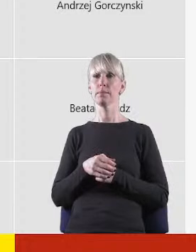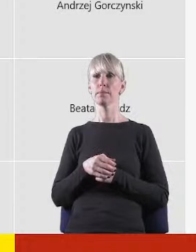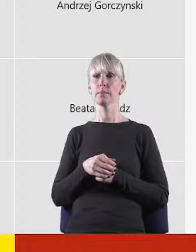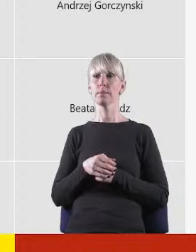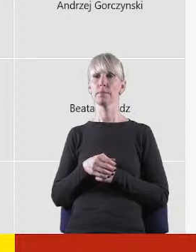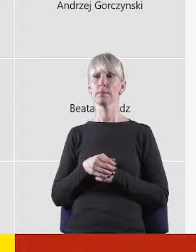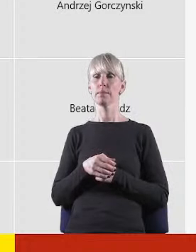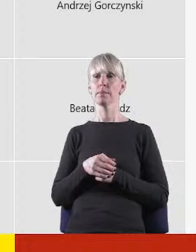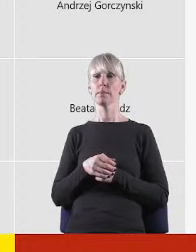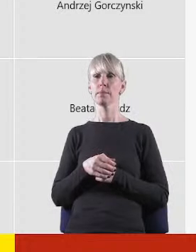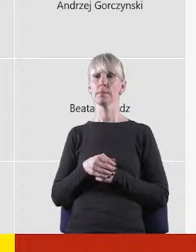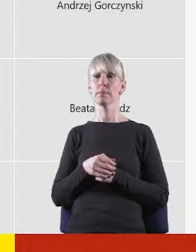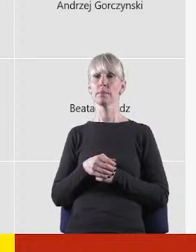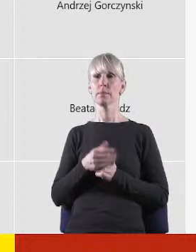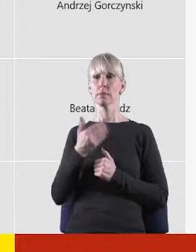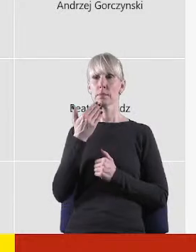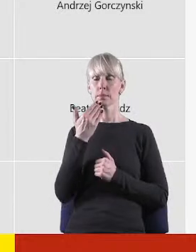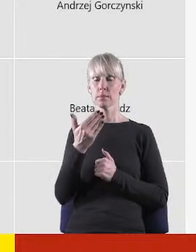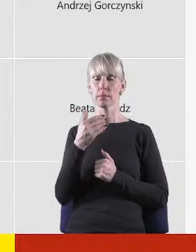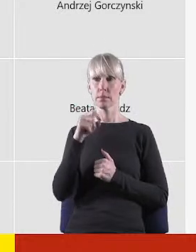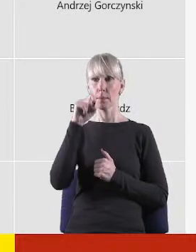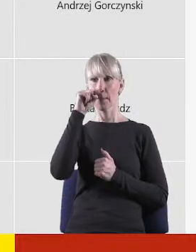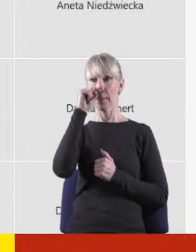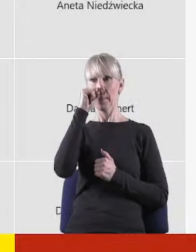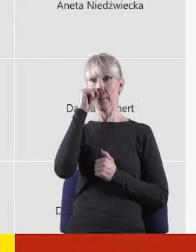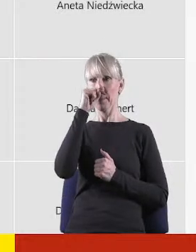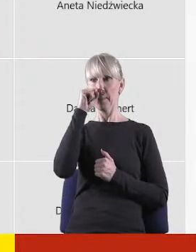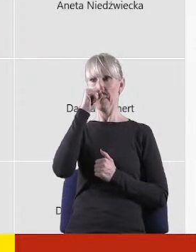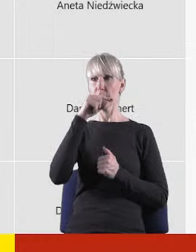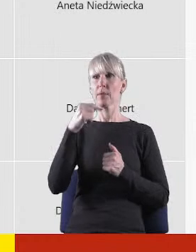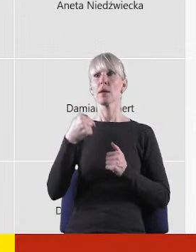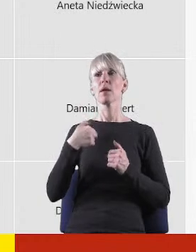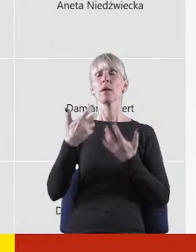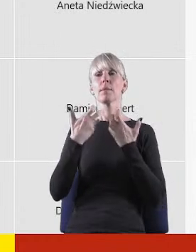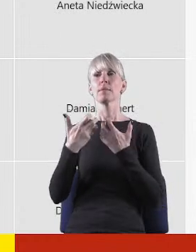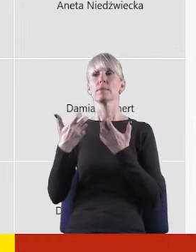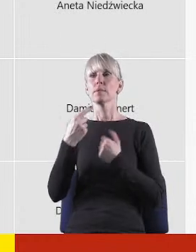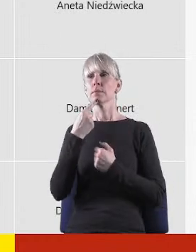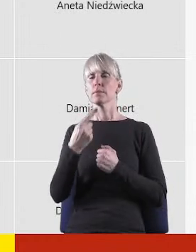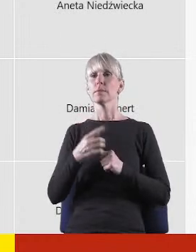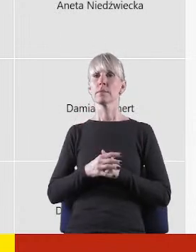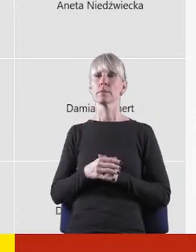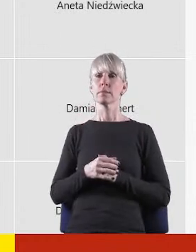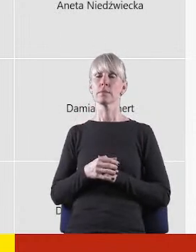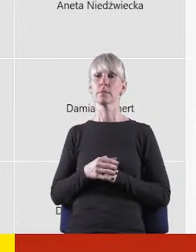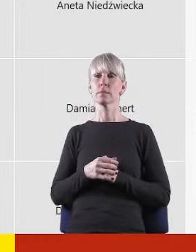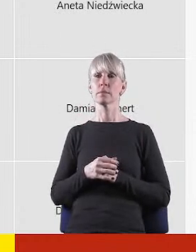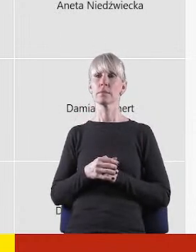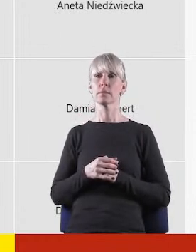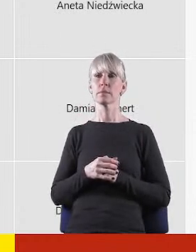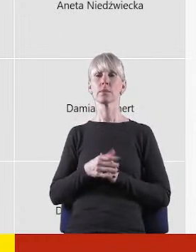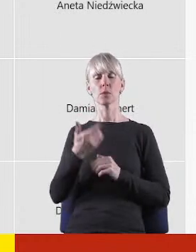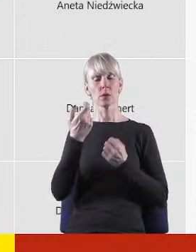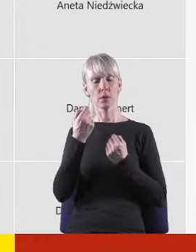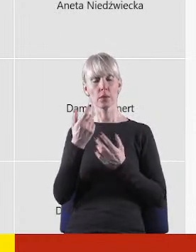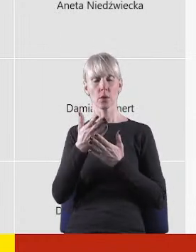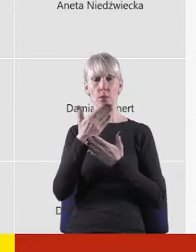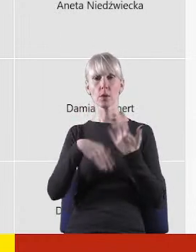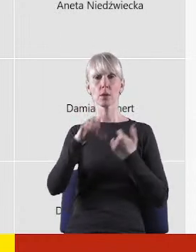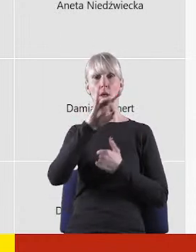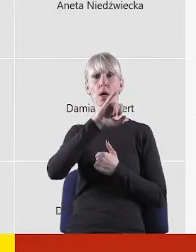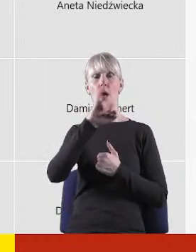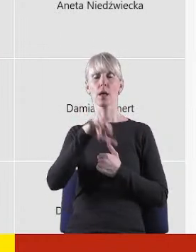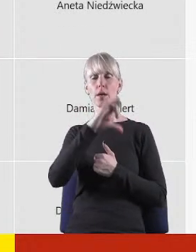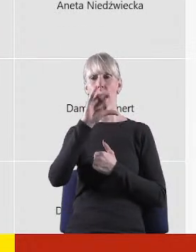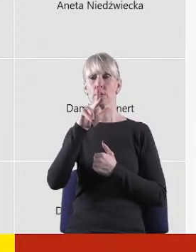Dziękuję bardzo, pani przewodnicząca. Ja właściwie w kwestiach poruszonych przed chwilą przez pana Gajewskiego